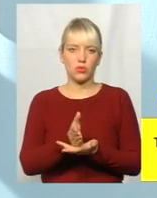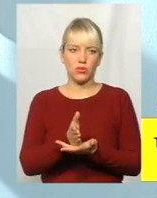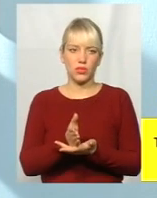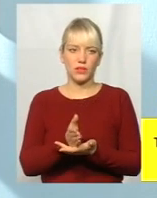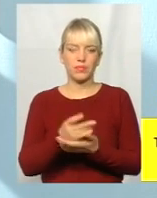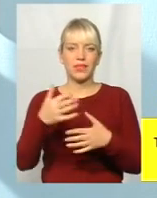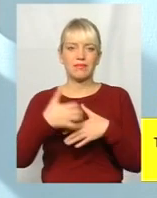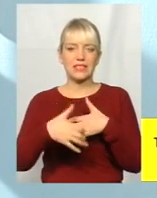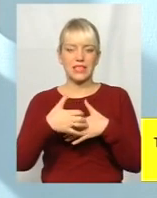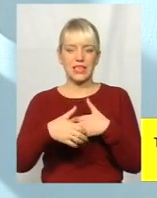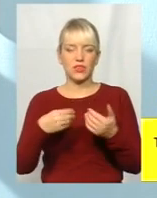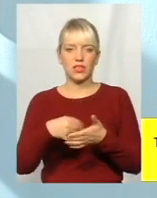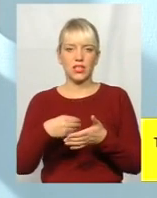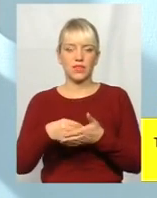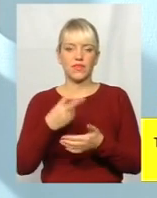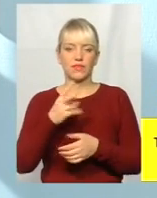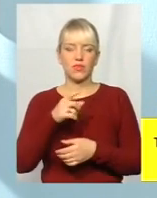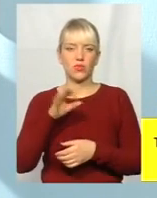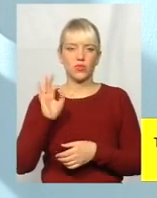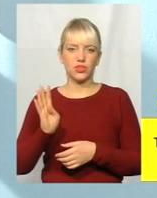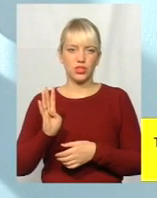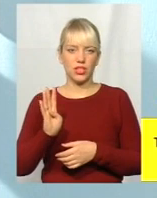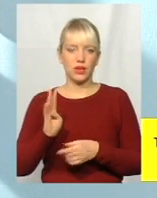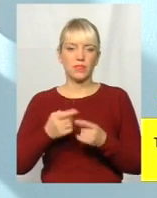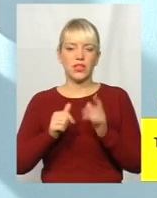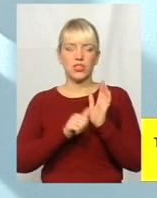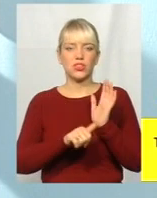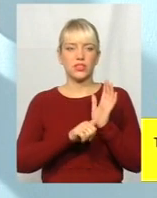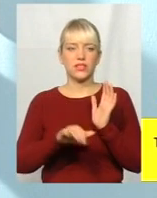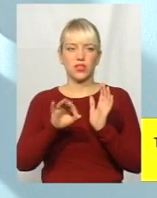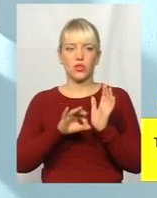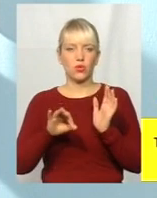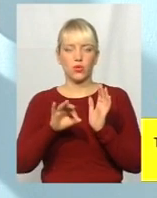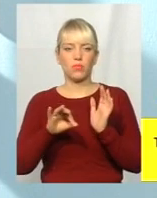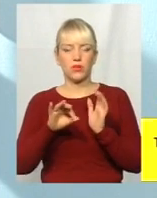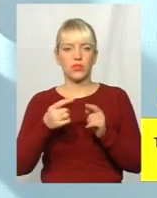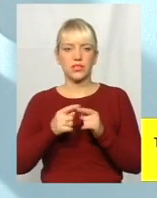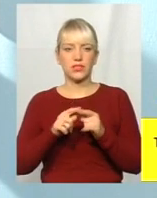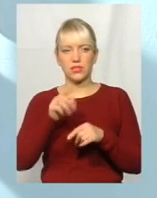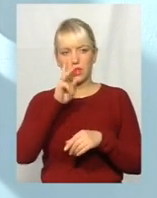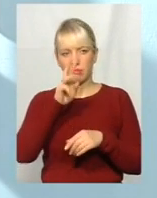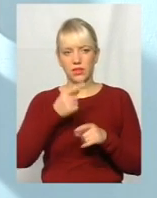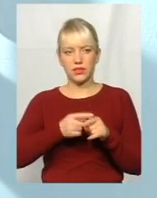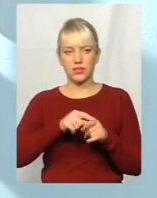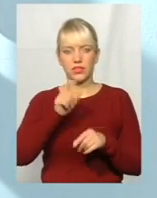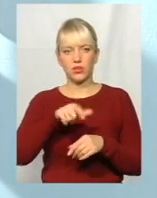того середнього тарифу в 2,04, 60 копійок – це зарплата цих людей.